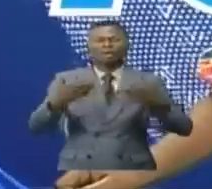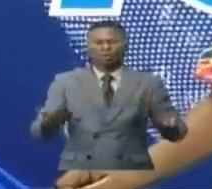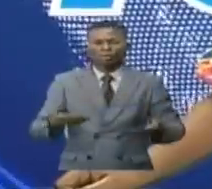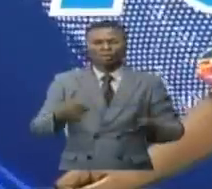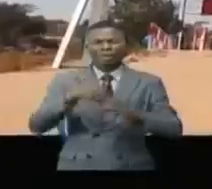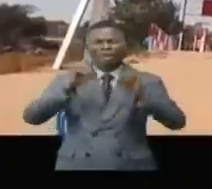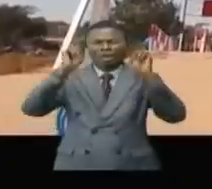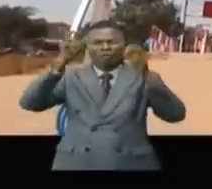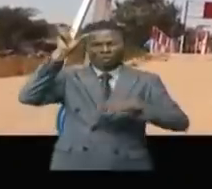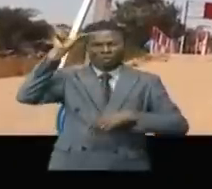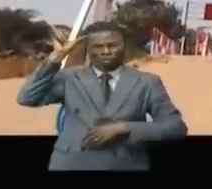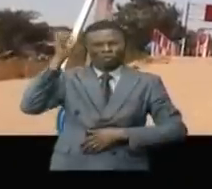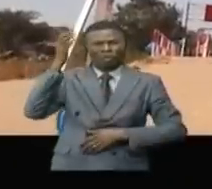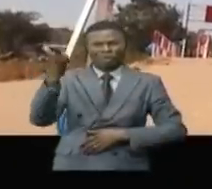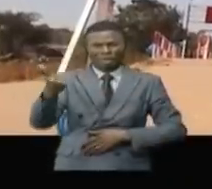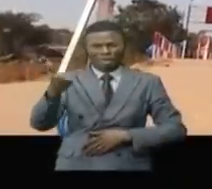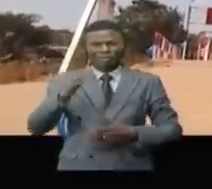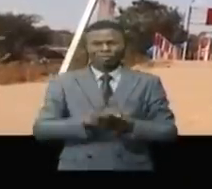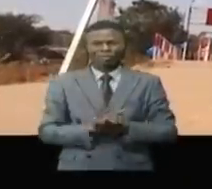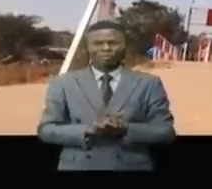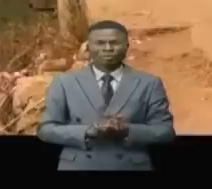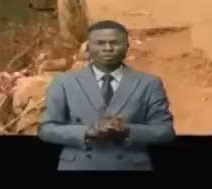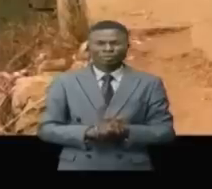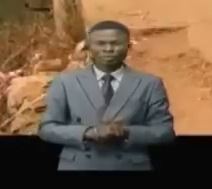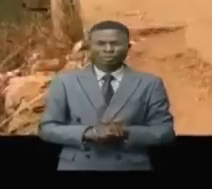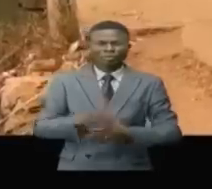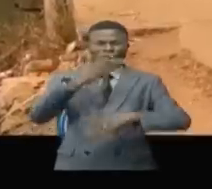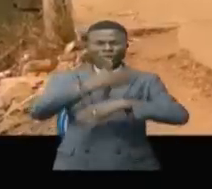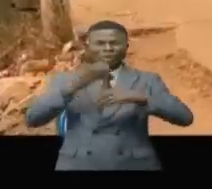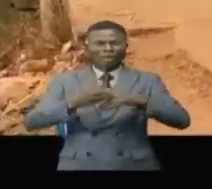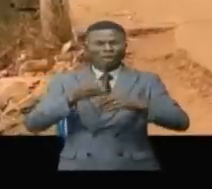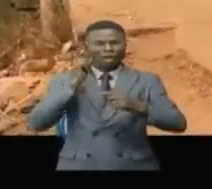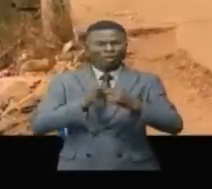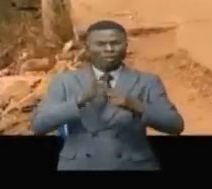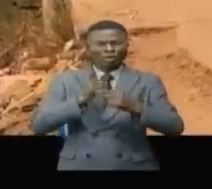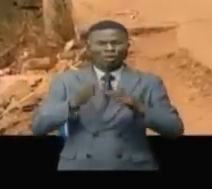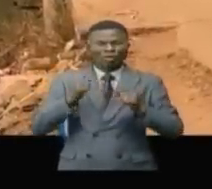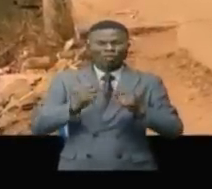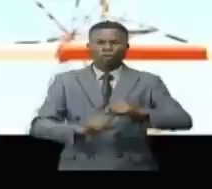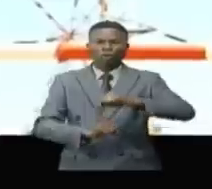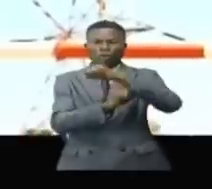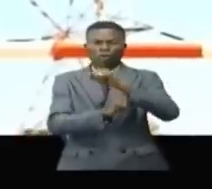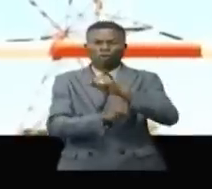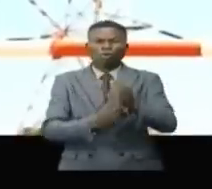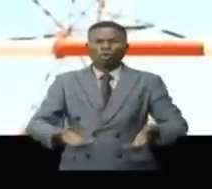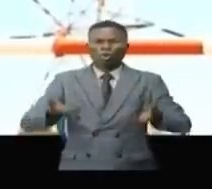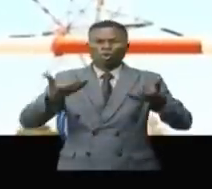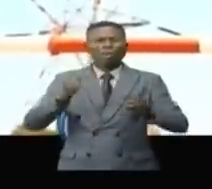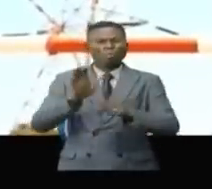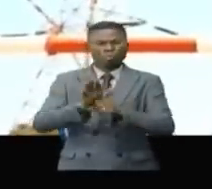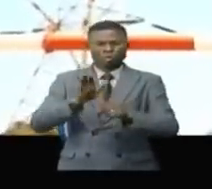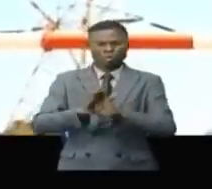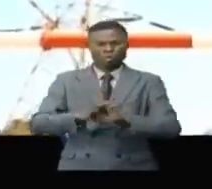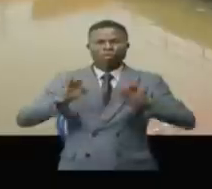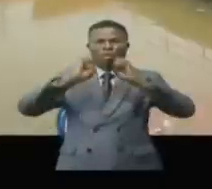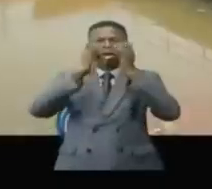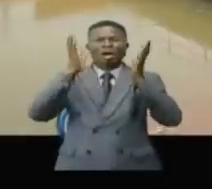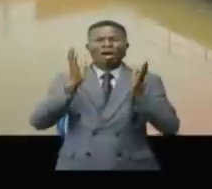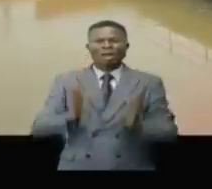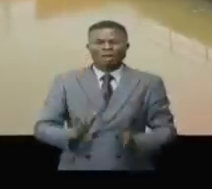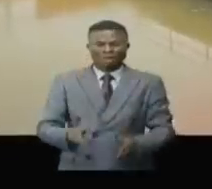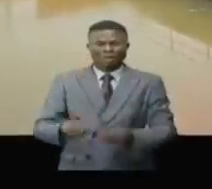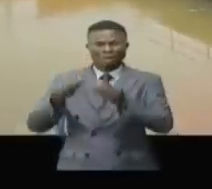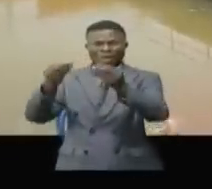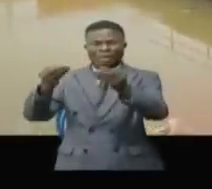Lubumbashi. C'est un nouvel ouvrage en structure métallique capable de supporter au maximum 20 tonnes que l'entrepreneur a remis ce jour au gouverneur